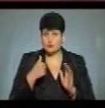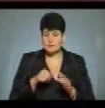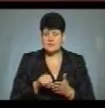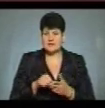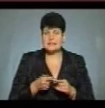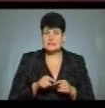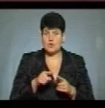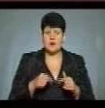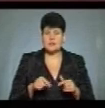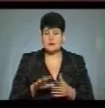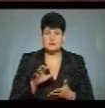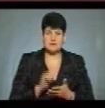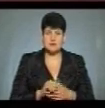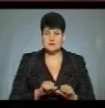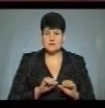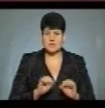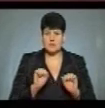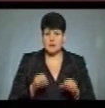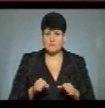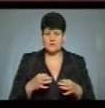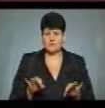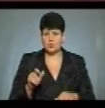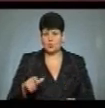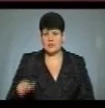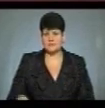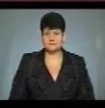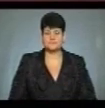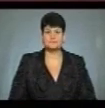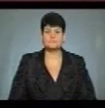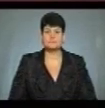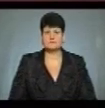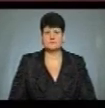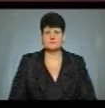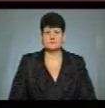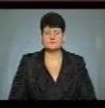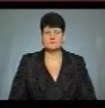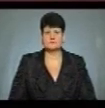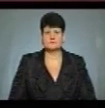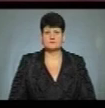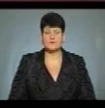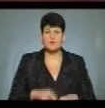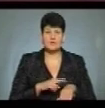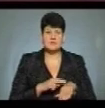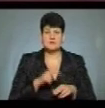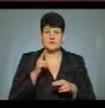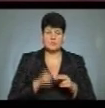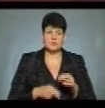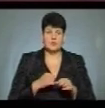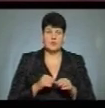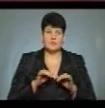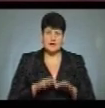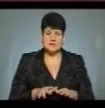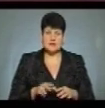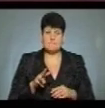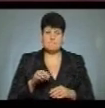організації займаються захистом прав і свобод людей. Поліцейські завершили операцію «Мігрант»